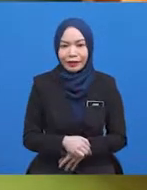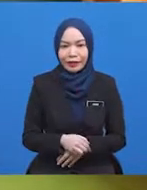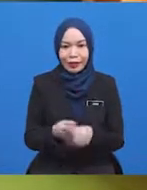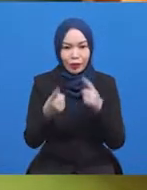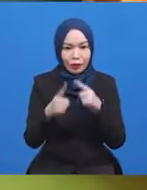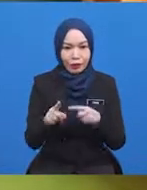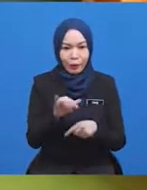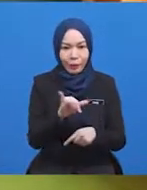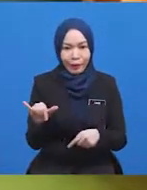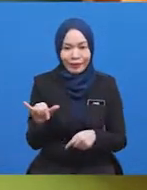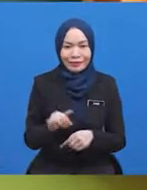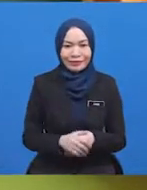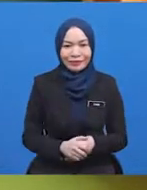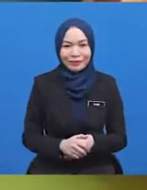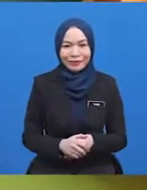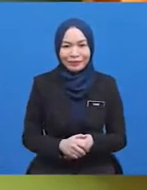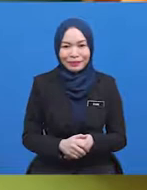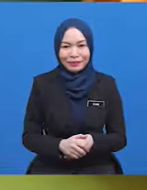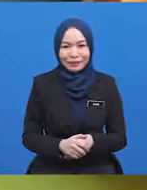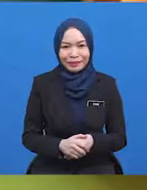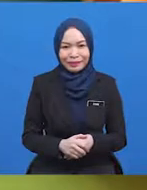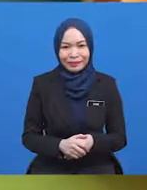oleh murid-murid adalah betul?